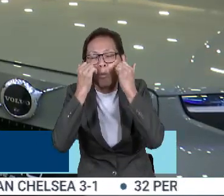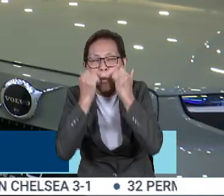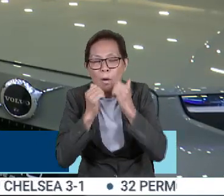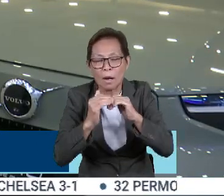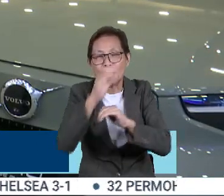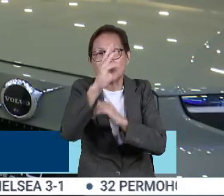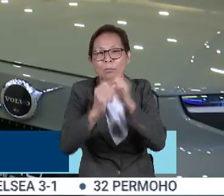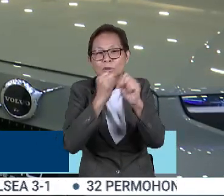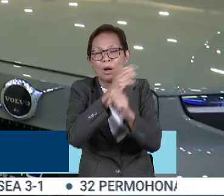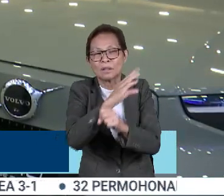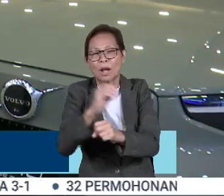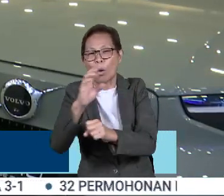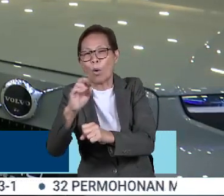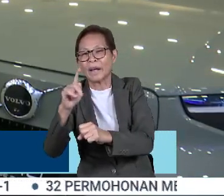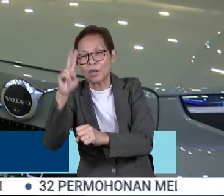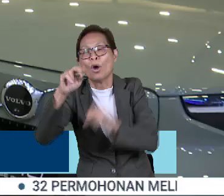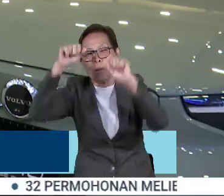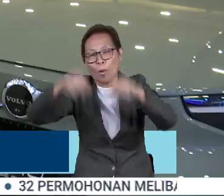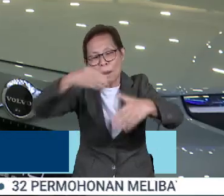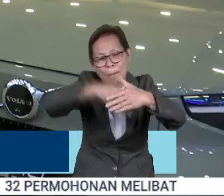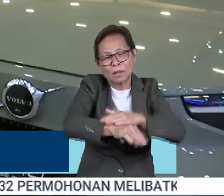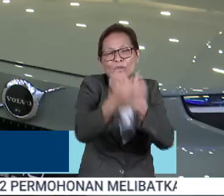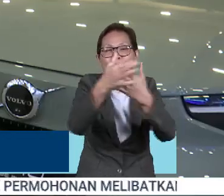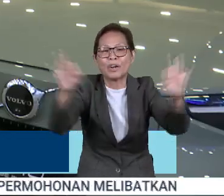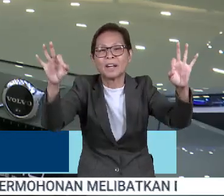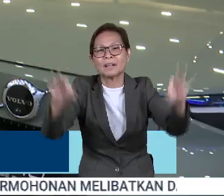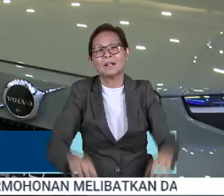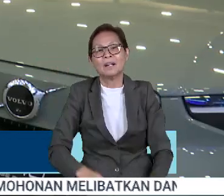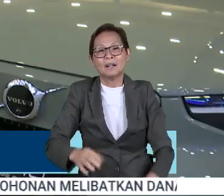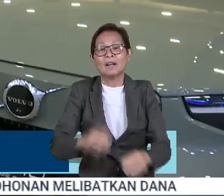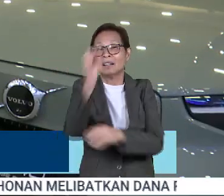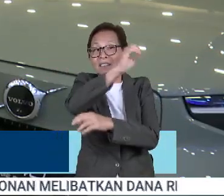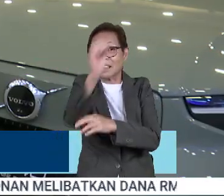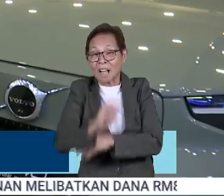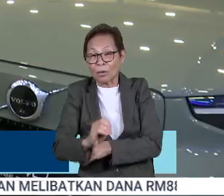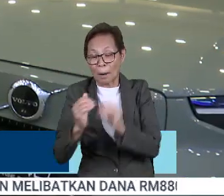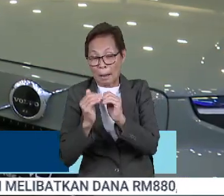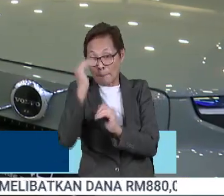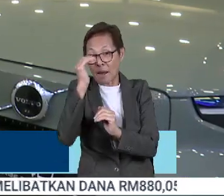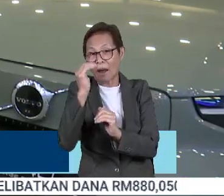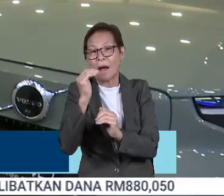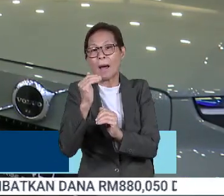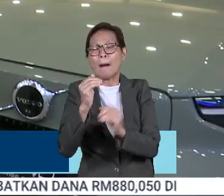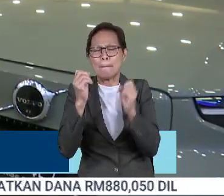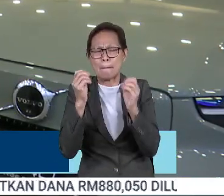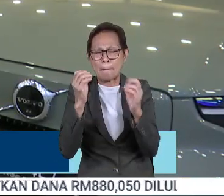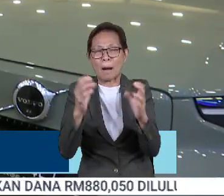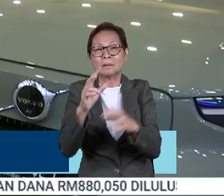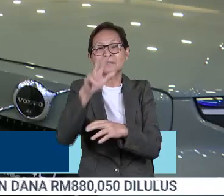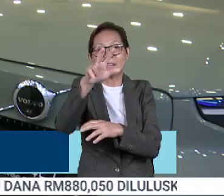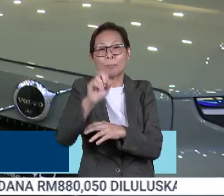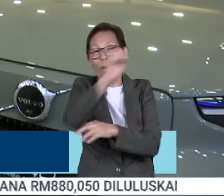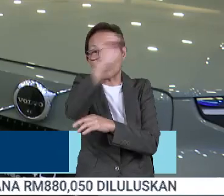60 tahun dan juga boleh masuk secara percuma Jadi kalau dapat diskon yang lebih banyak lagi